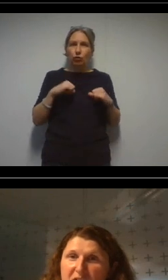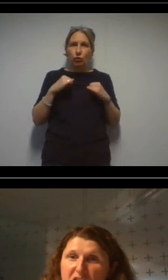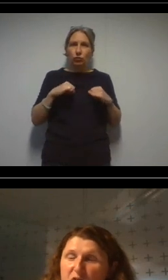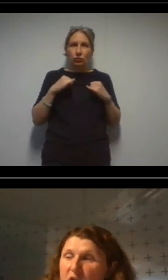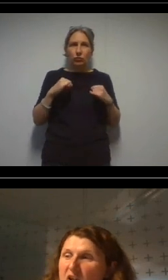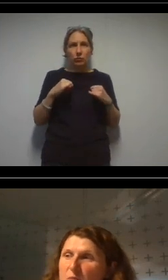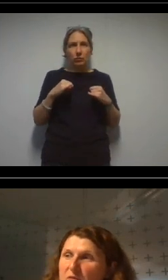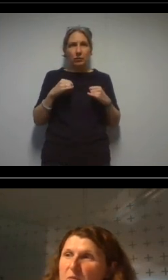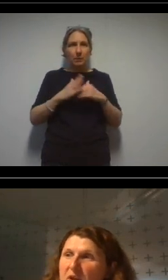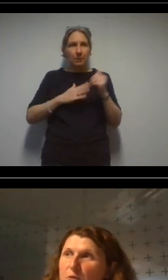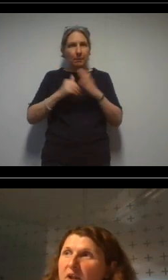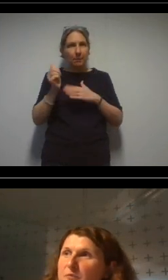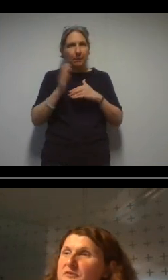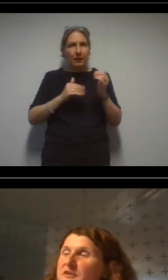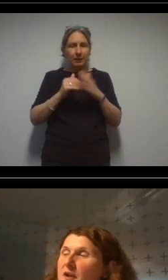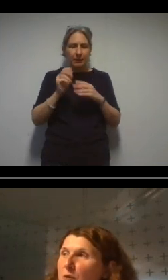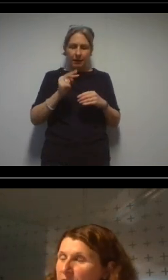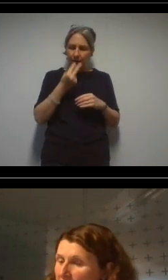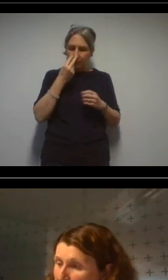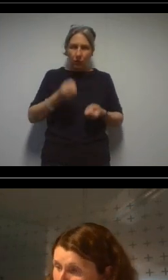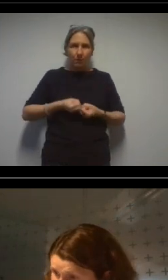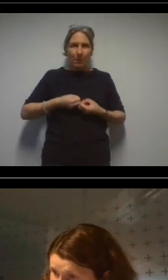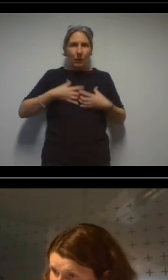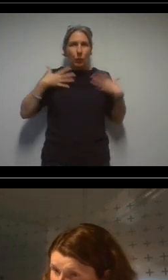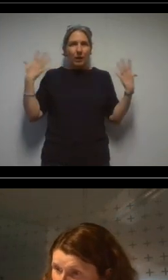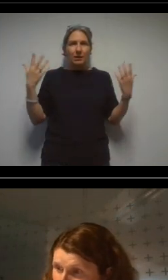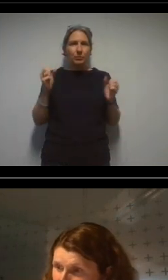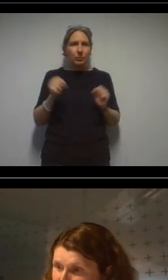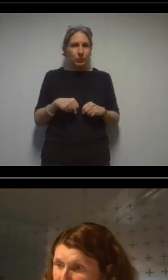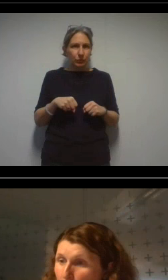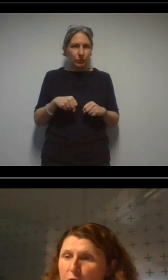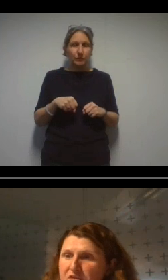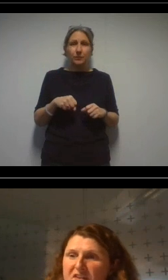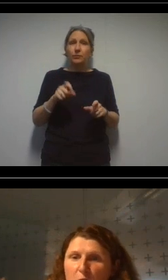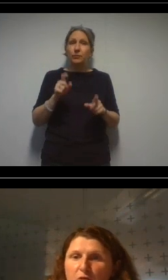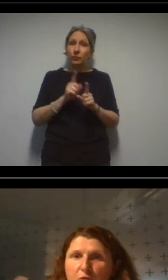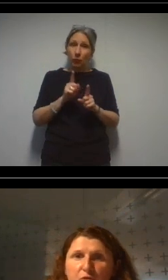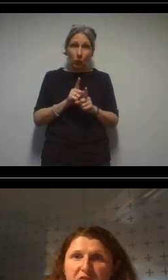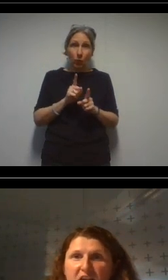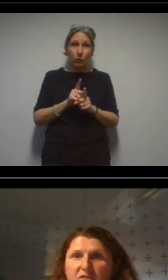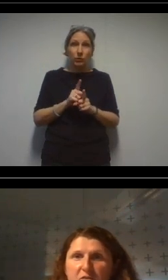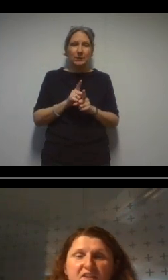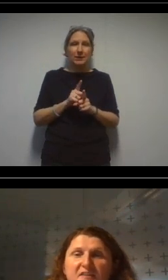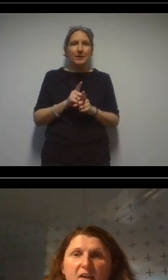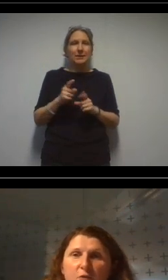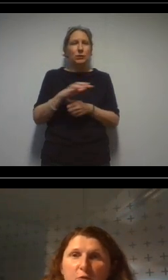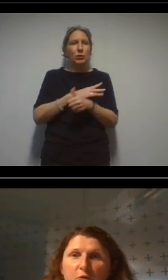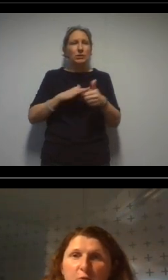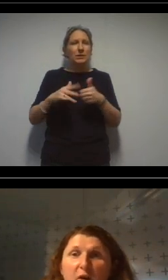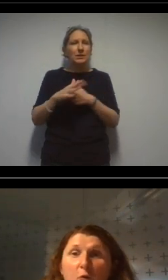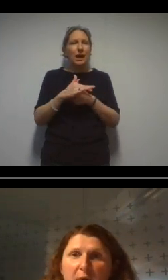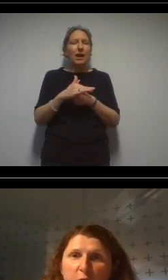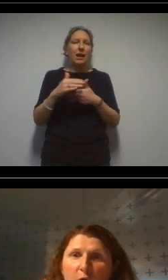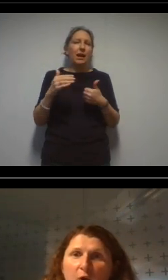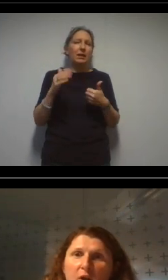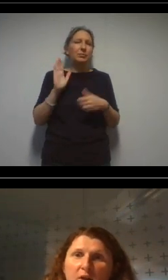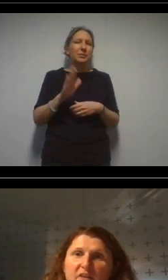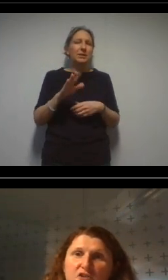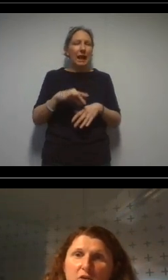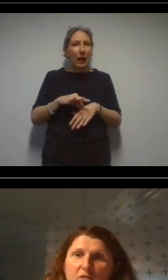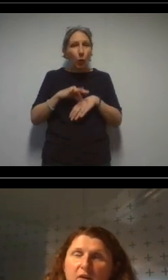vers des métiers dans lesquels ils peuvent s'épanouir. Et puis finalement, on a aussi, outre cette dimension sociale, sociétale